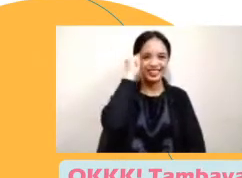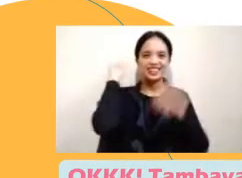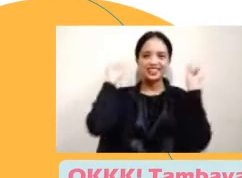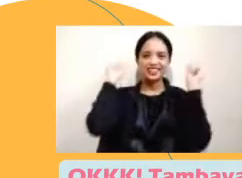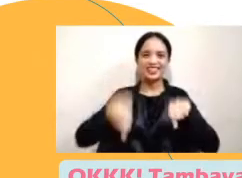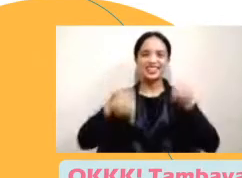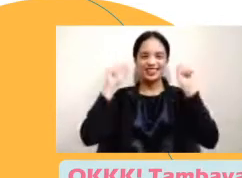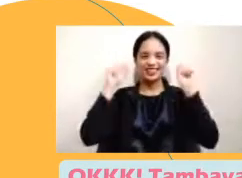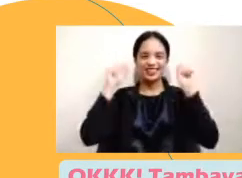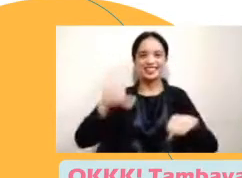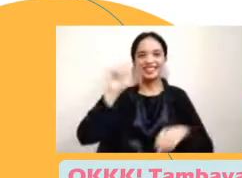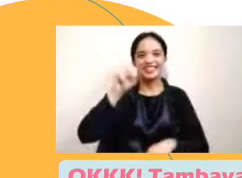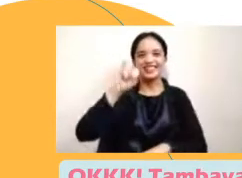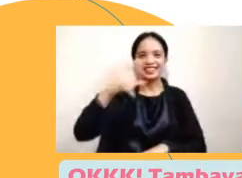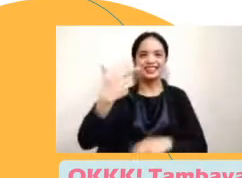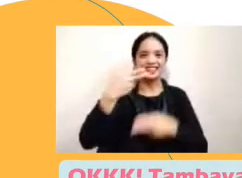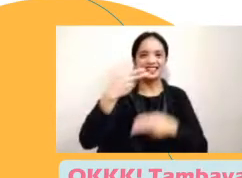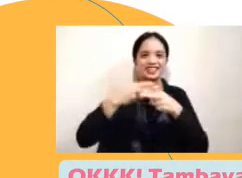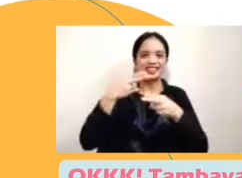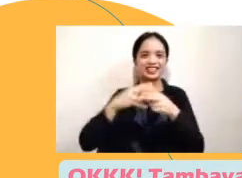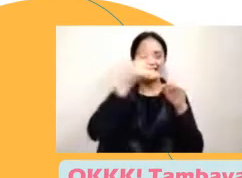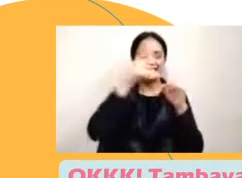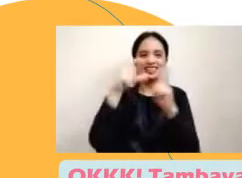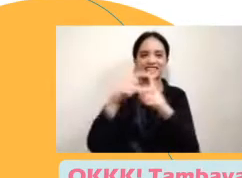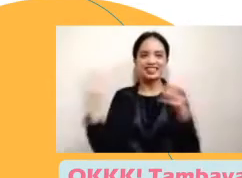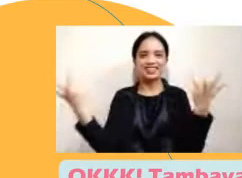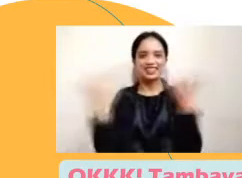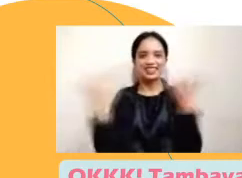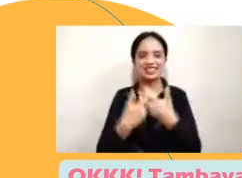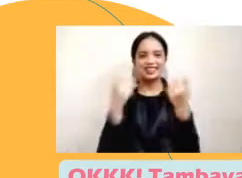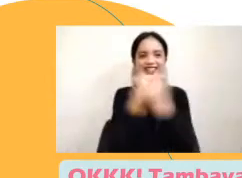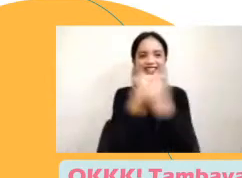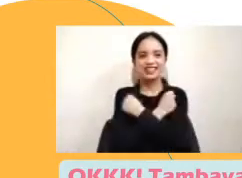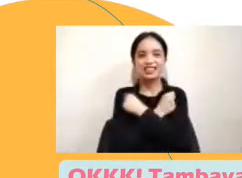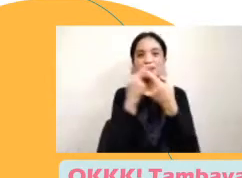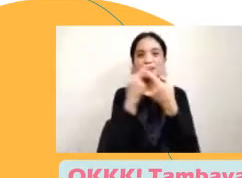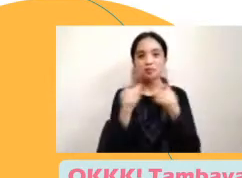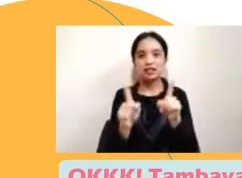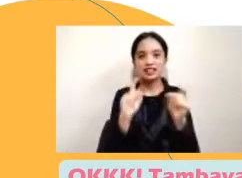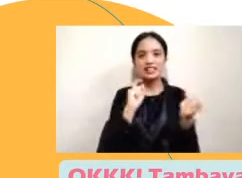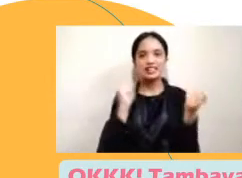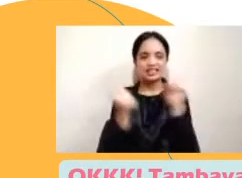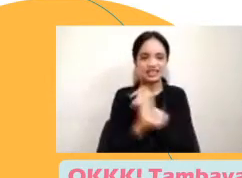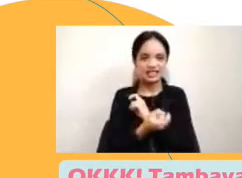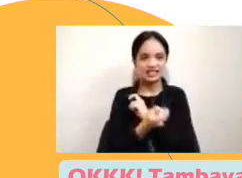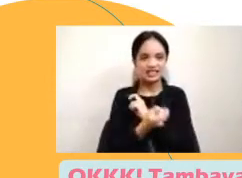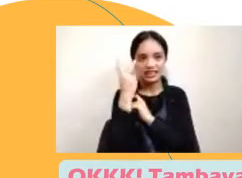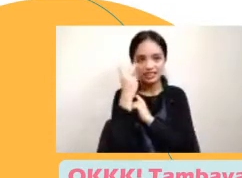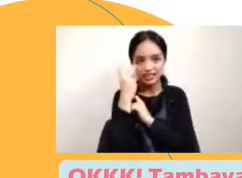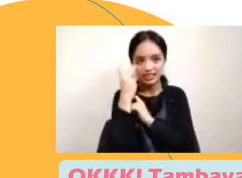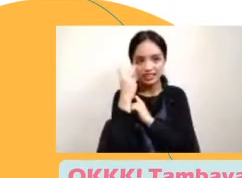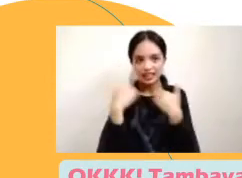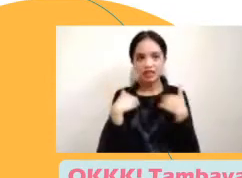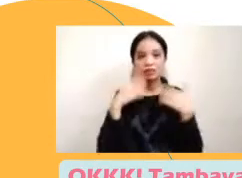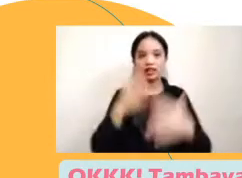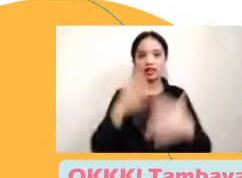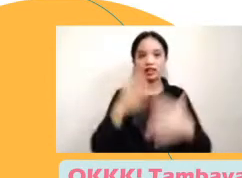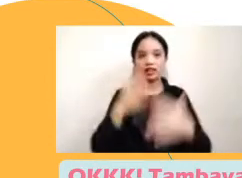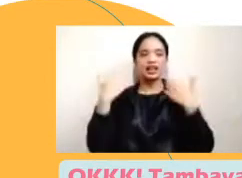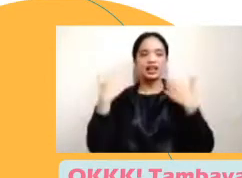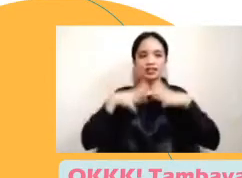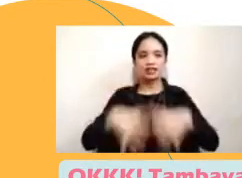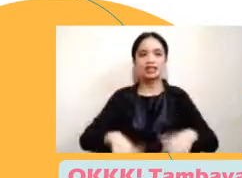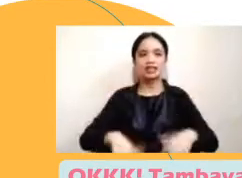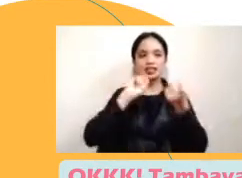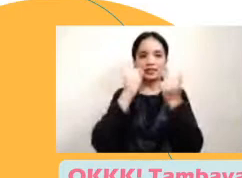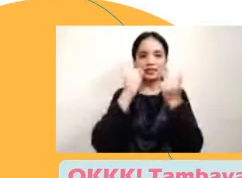pag-ibig. Ay, sige. Ay. Actually, palitan natin itong kasiyahan kasi meron na tayong kaginhawaan. Ah,